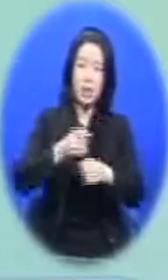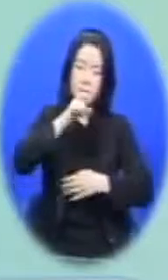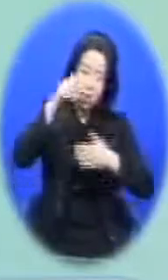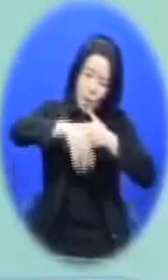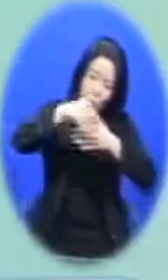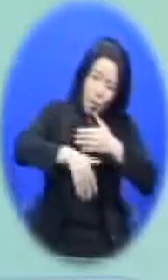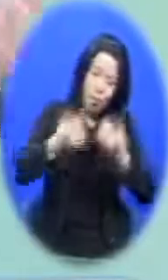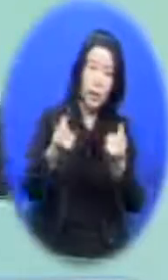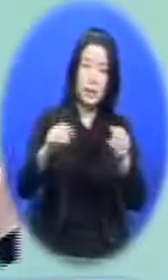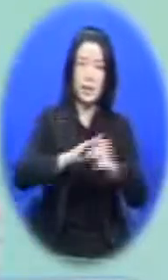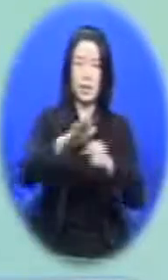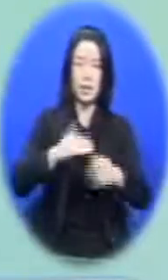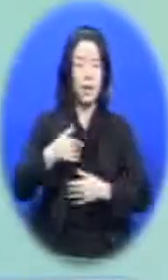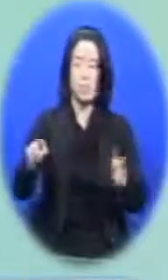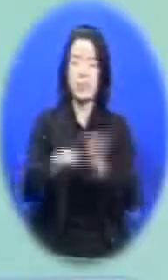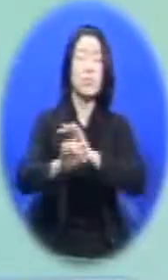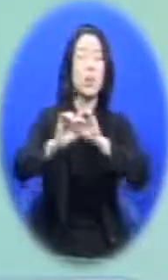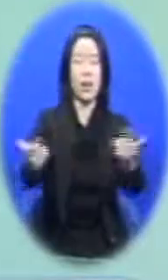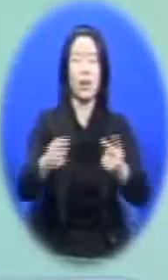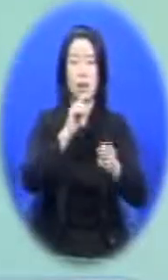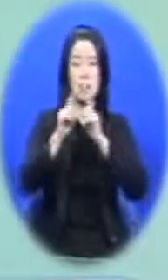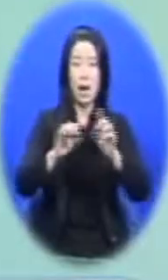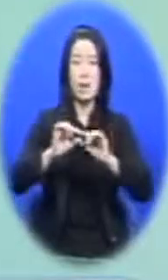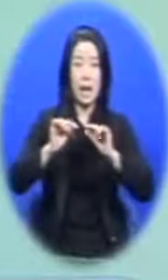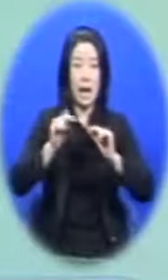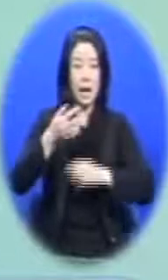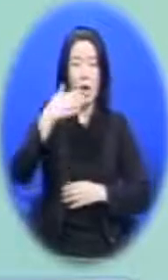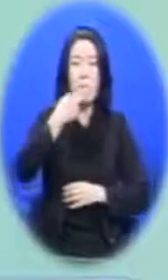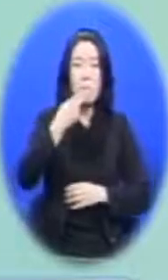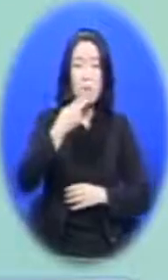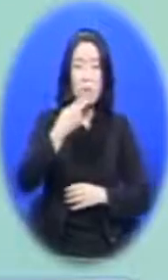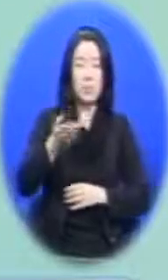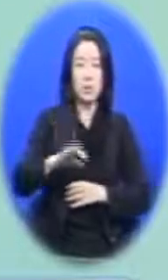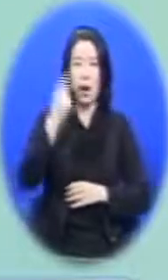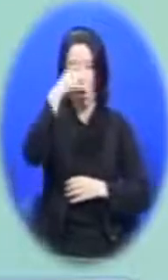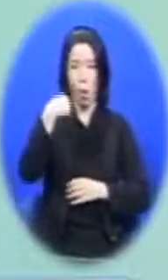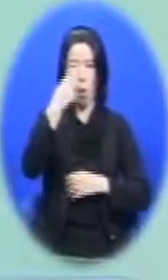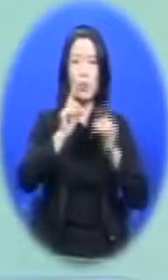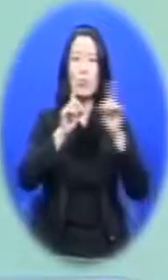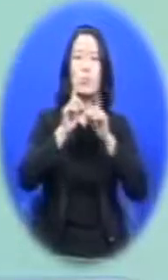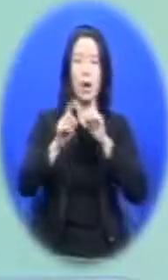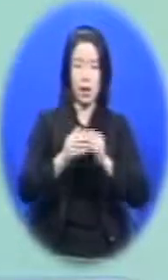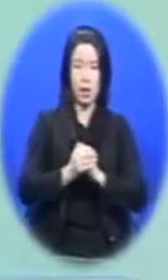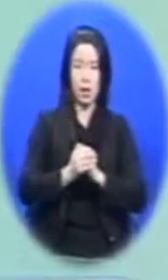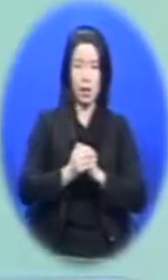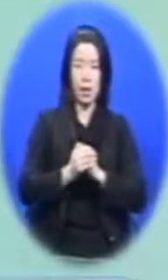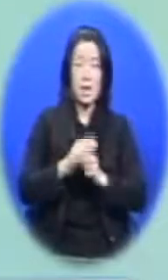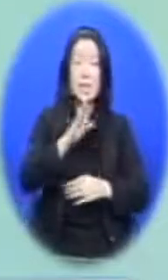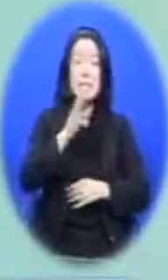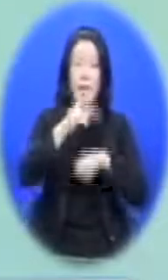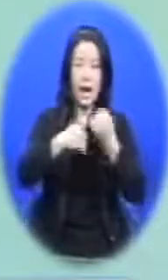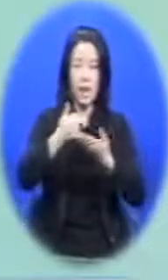하나님의 사랑 나는 믿어지지 않습니다. 이렇게 말은 안 하지만 얼굴이 말을 해요. 얼굴이. 진짜